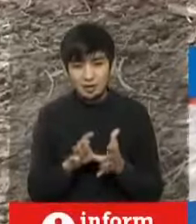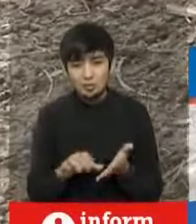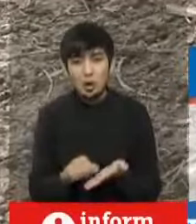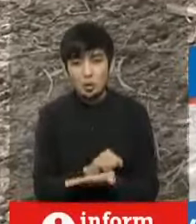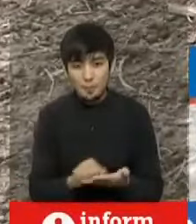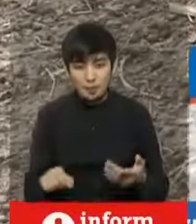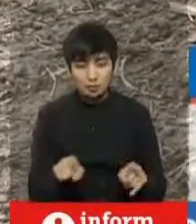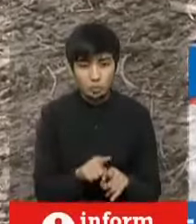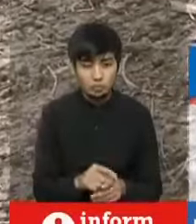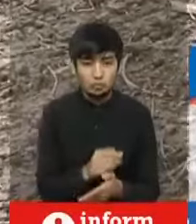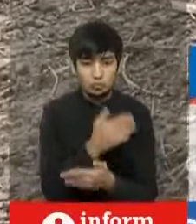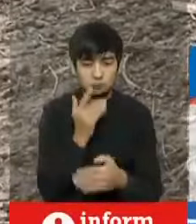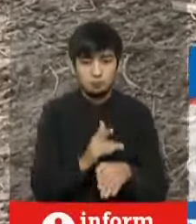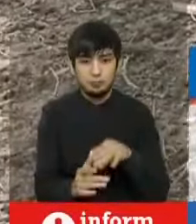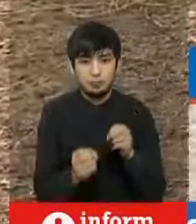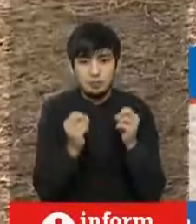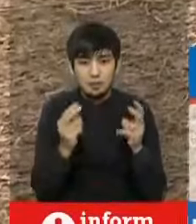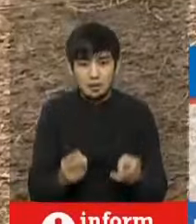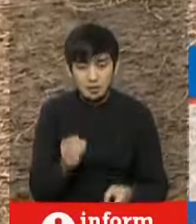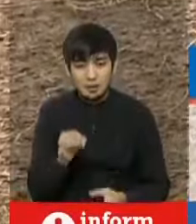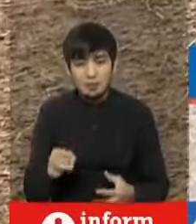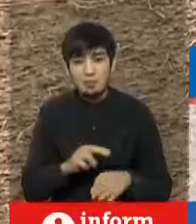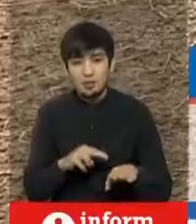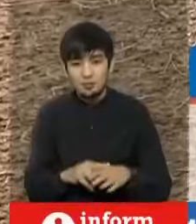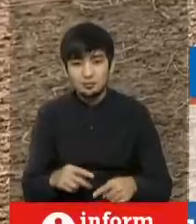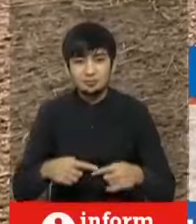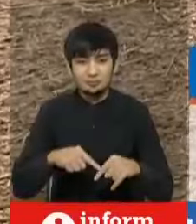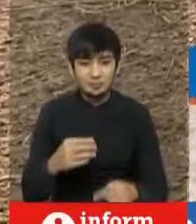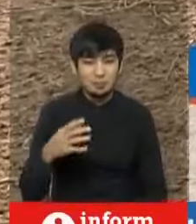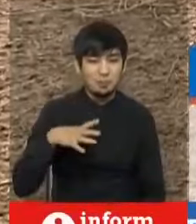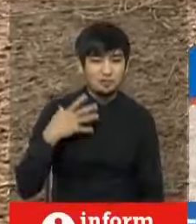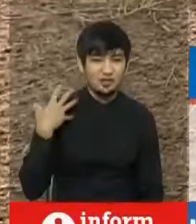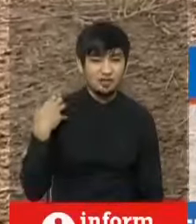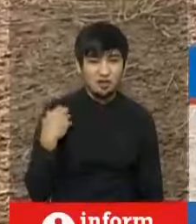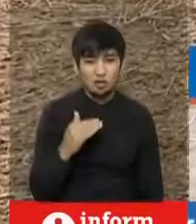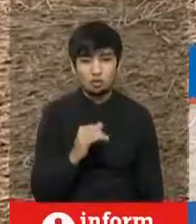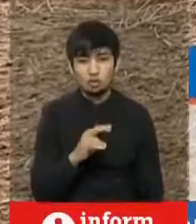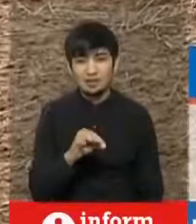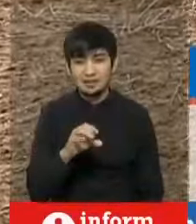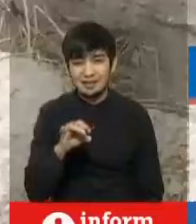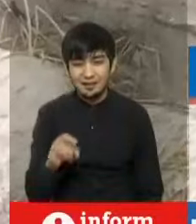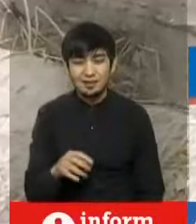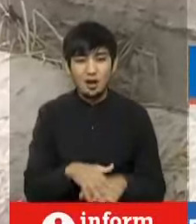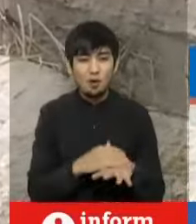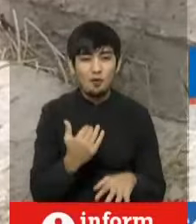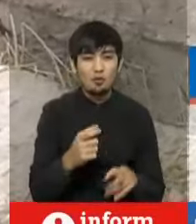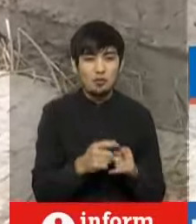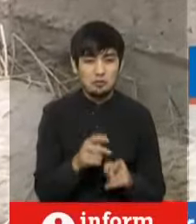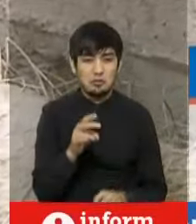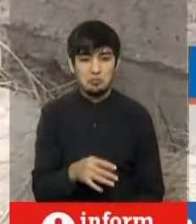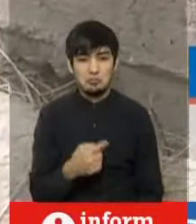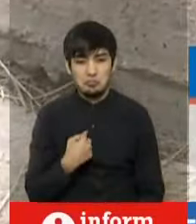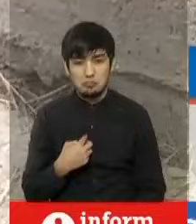да жоғалып кетті дейді жұрт. Ал ауылдағы полиция бөлімін бұрын басқарған Жүнісхан Әлімбеков жұрттың сөзін жоққа